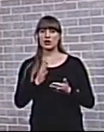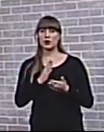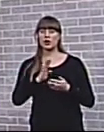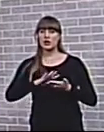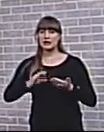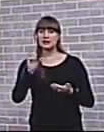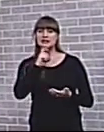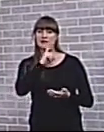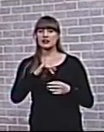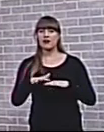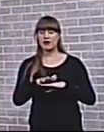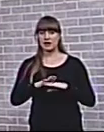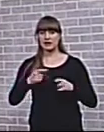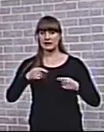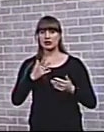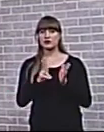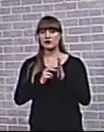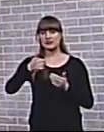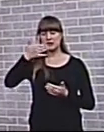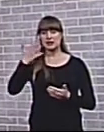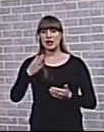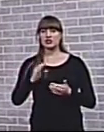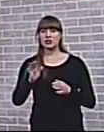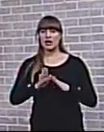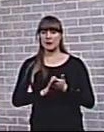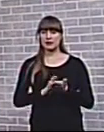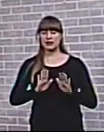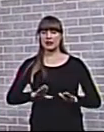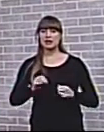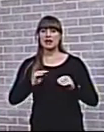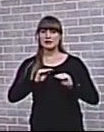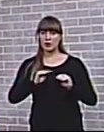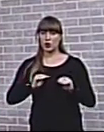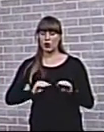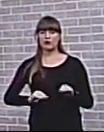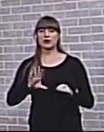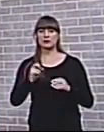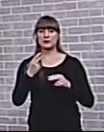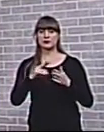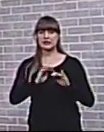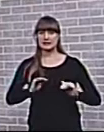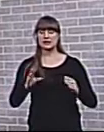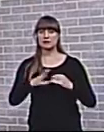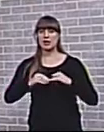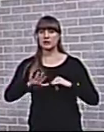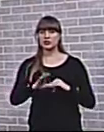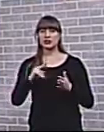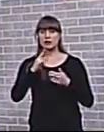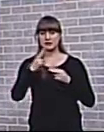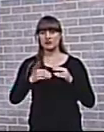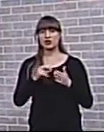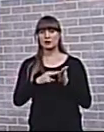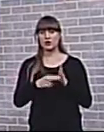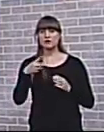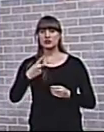рынка. Это будет восьмиэтажный объект с парковкой, кафе, детскими и спортивными площадками. Завершить его планируют в 2020-м. А